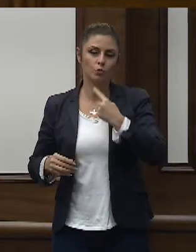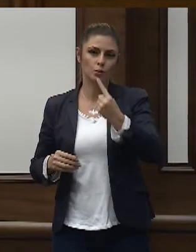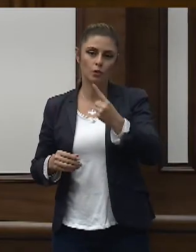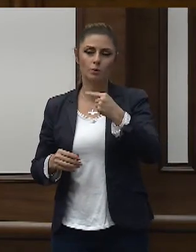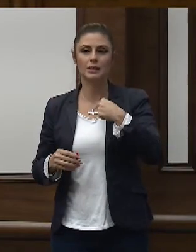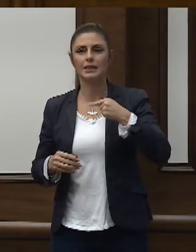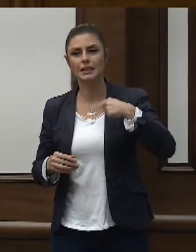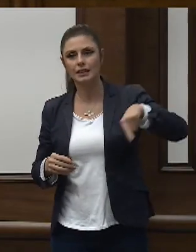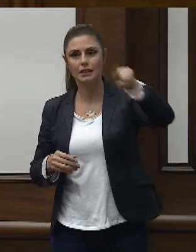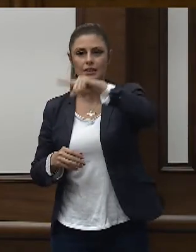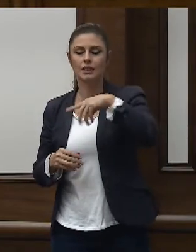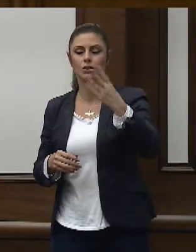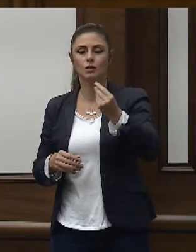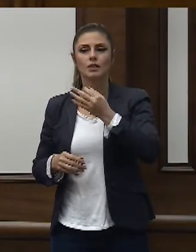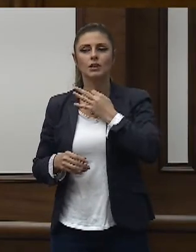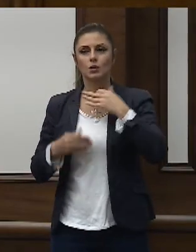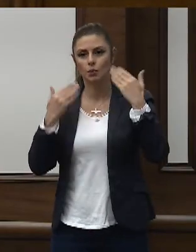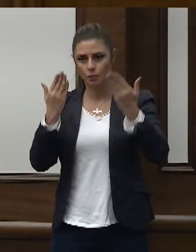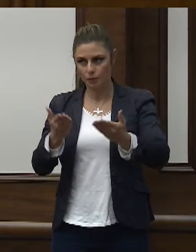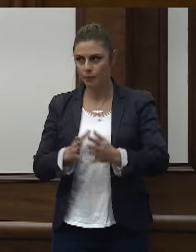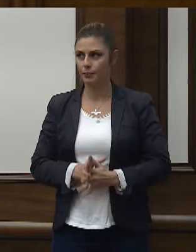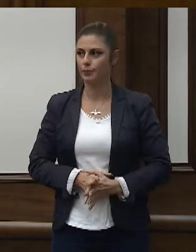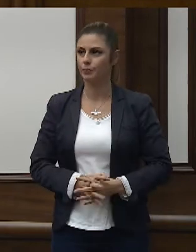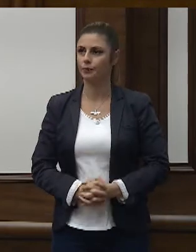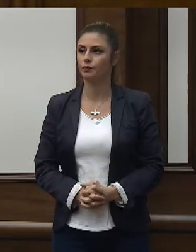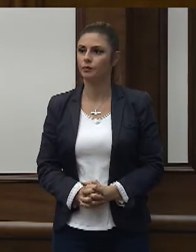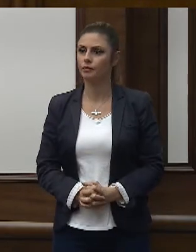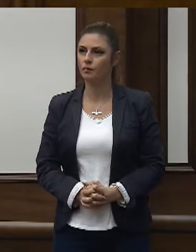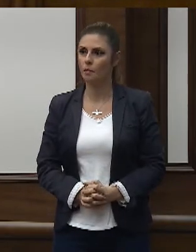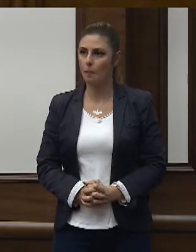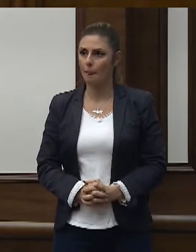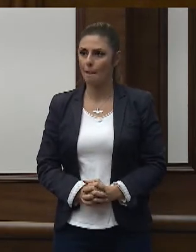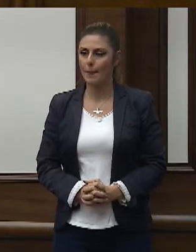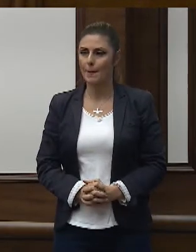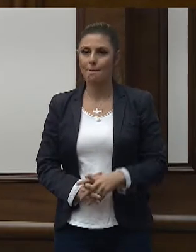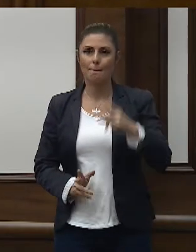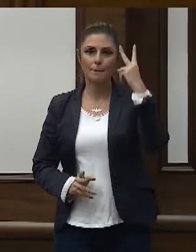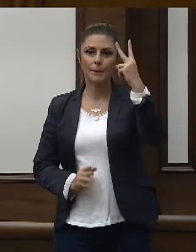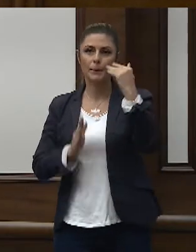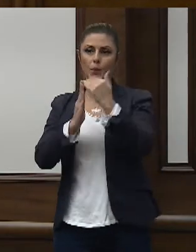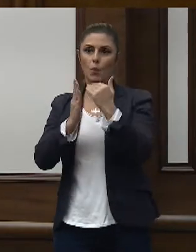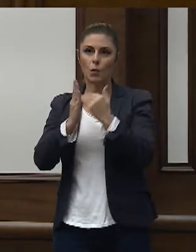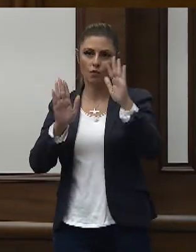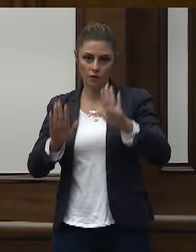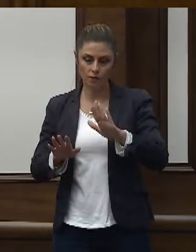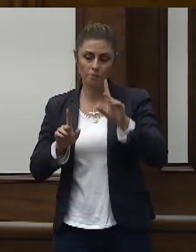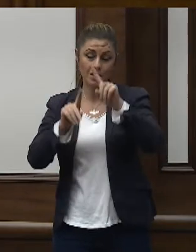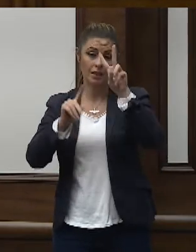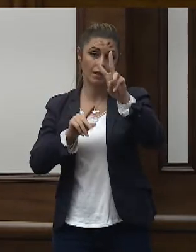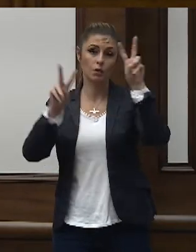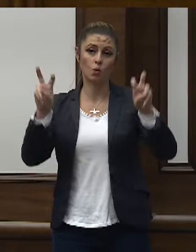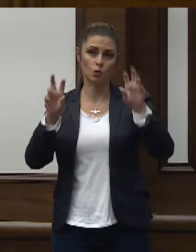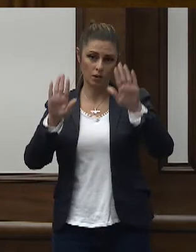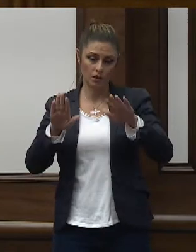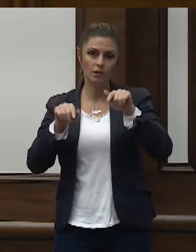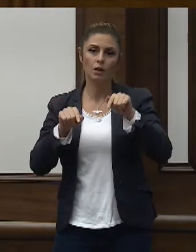teşekkür belirtiyorum ve tekrar teşekkür ediyorum. İki tane madde kalmış gündemde.